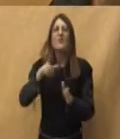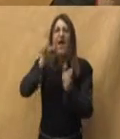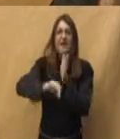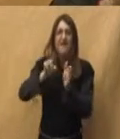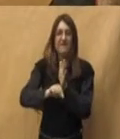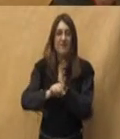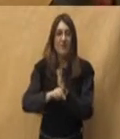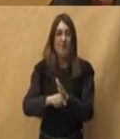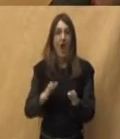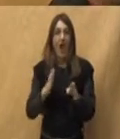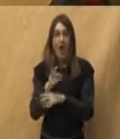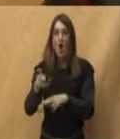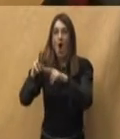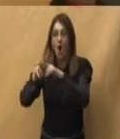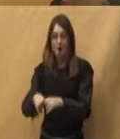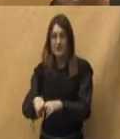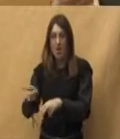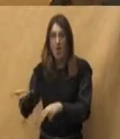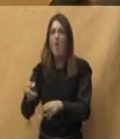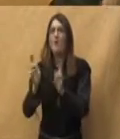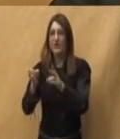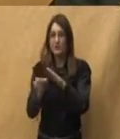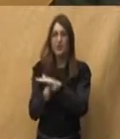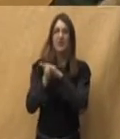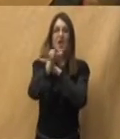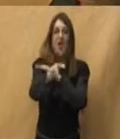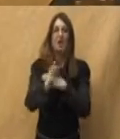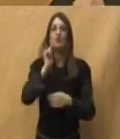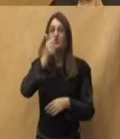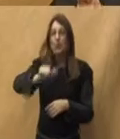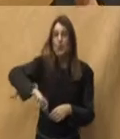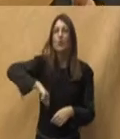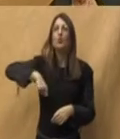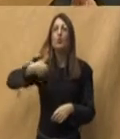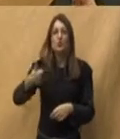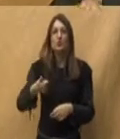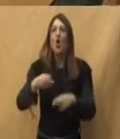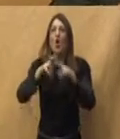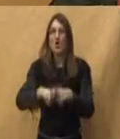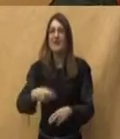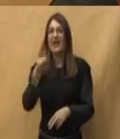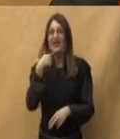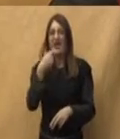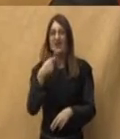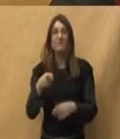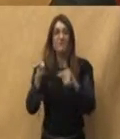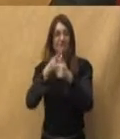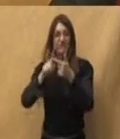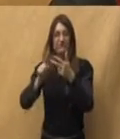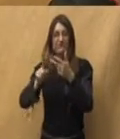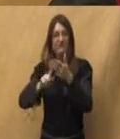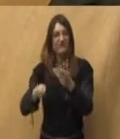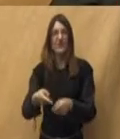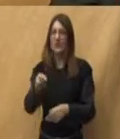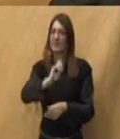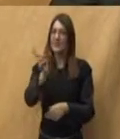Ako ostane, prekuhanac se stavi u frižider, sutra ujutro će se dobiti onaj ostatak. Dakle, to su sve varijante koje